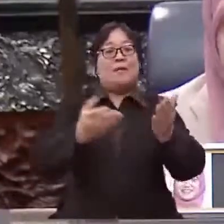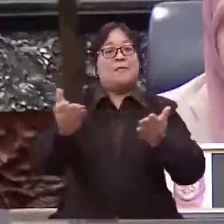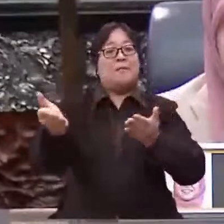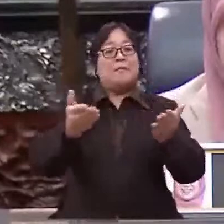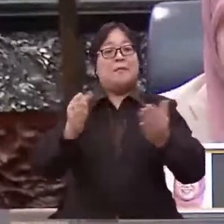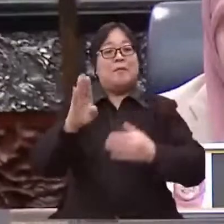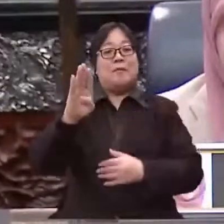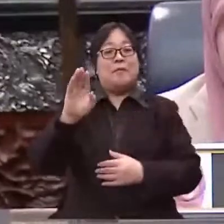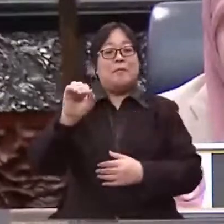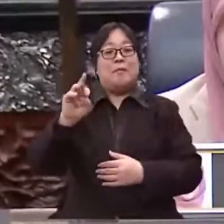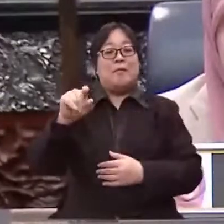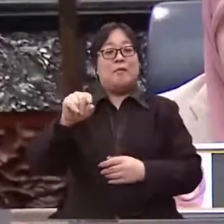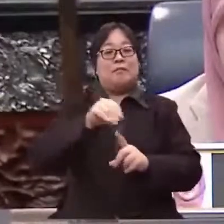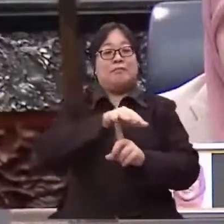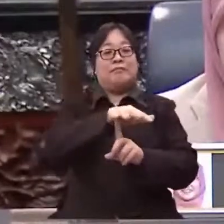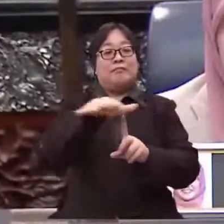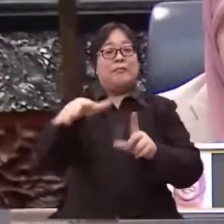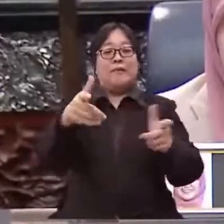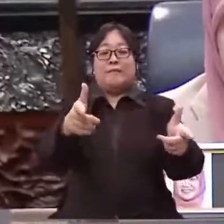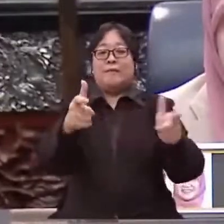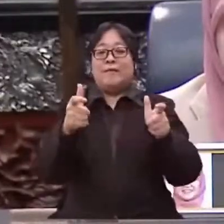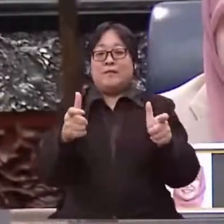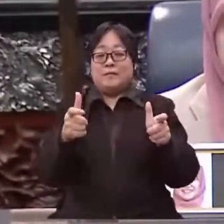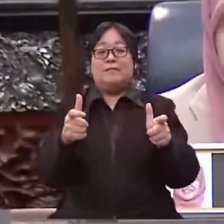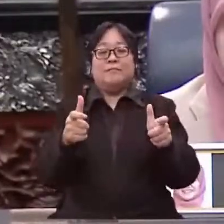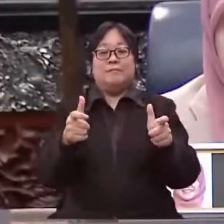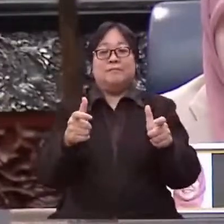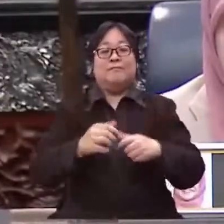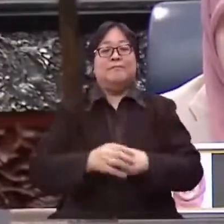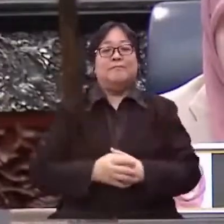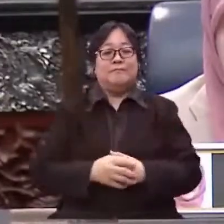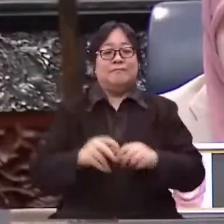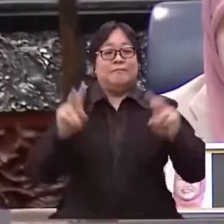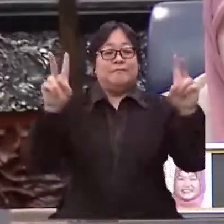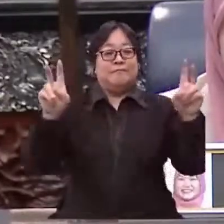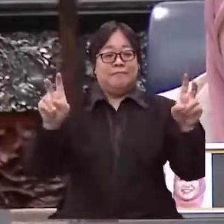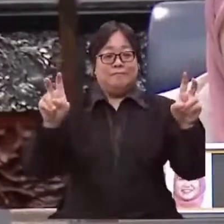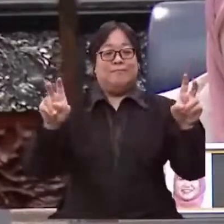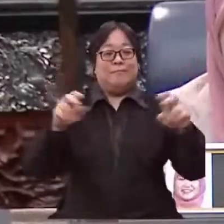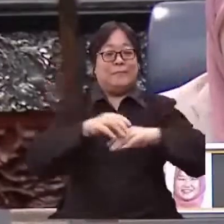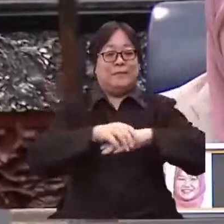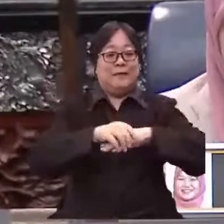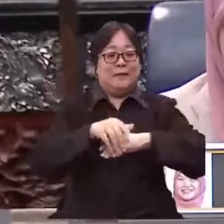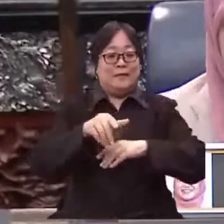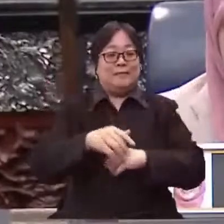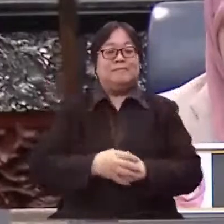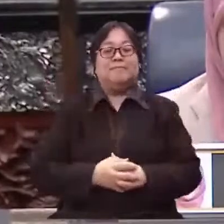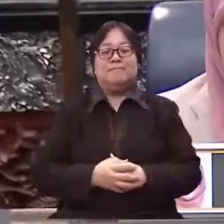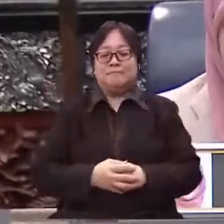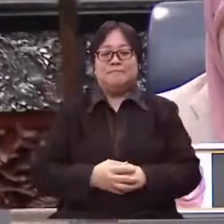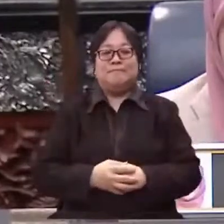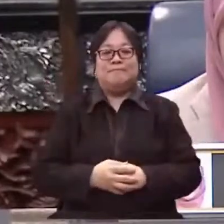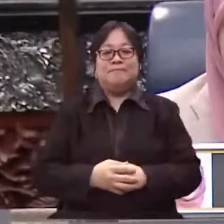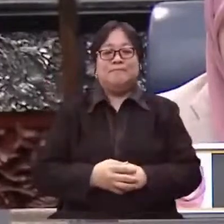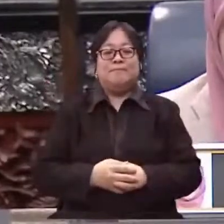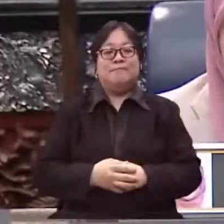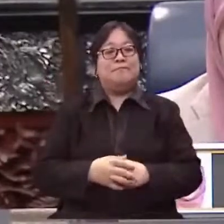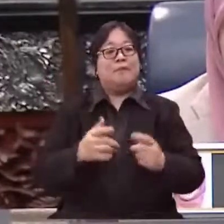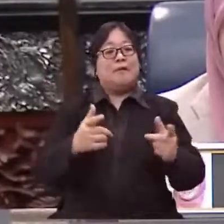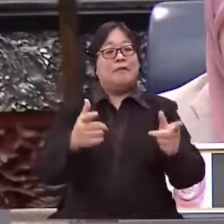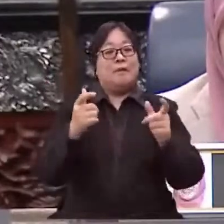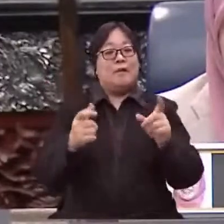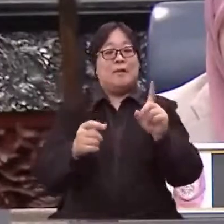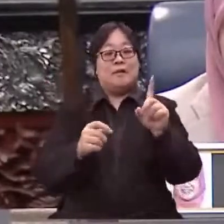peringatan burung jalur kelajuan tinggi ataupun dengan izin high speed broadband untuk kelajuan